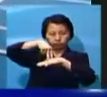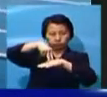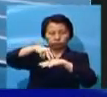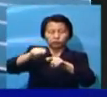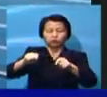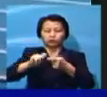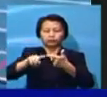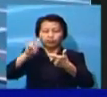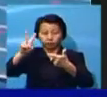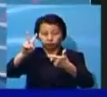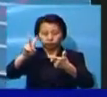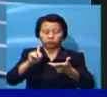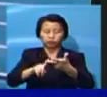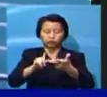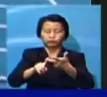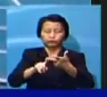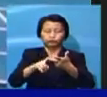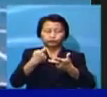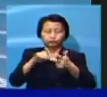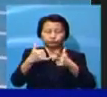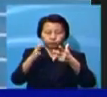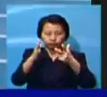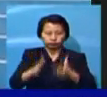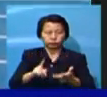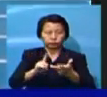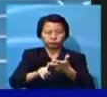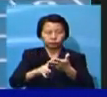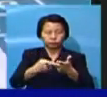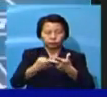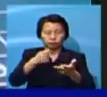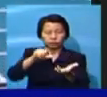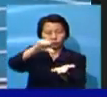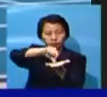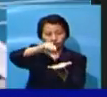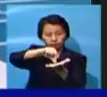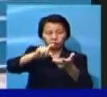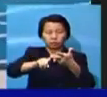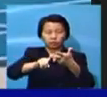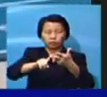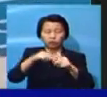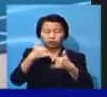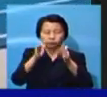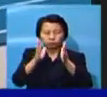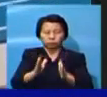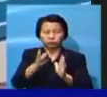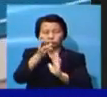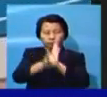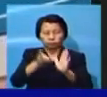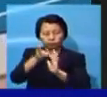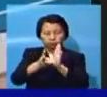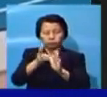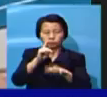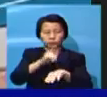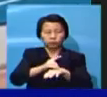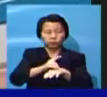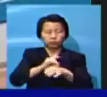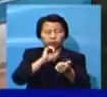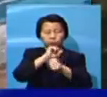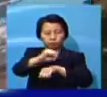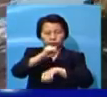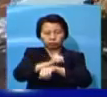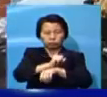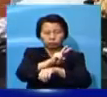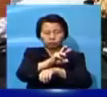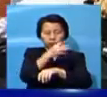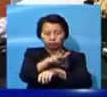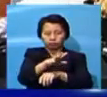kedua tempat ketiga milik atlet fahid Ali najimi dari Iran dan pada temasah sukan para ASEAN APG di Singapura 2015